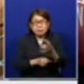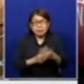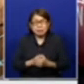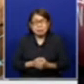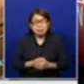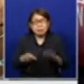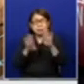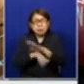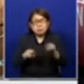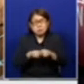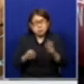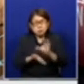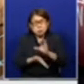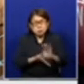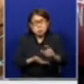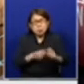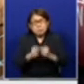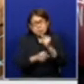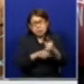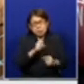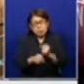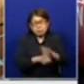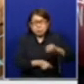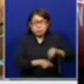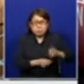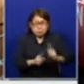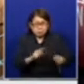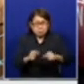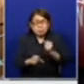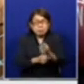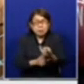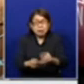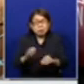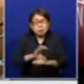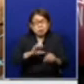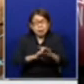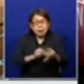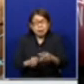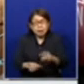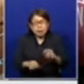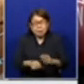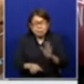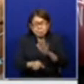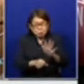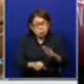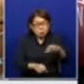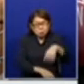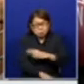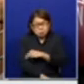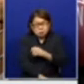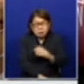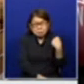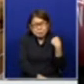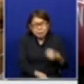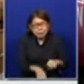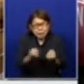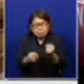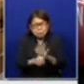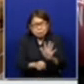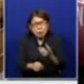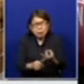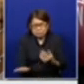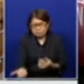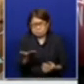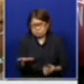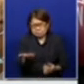บปกติที่ให้เขียนมาโรงพยาบาลไหนขาดโรงพยาบาลไหนขาดซึ่งก็จะไม่ได้พลังแล้วก็จะสูญเสียเ